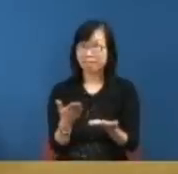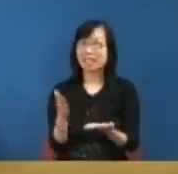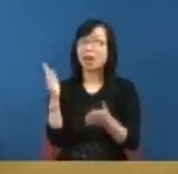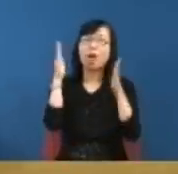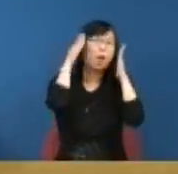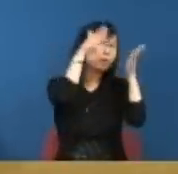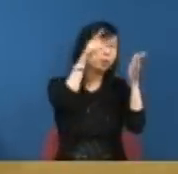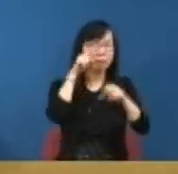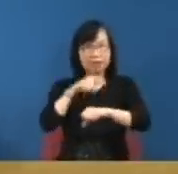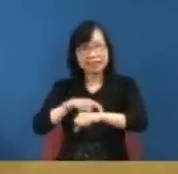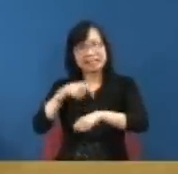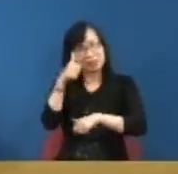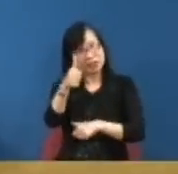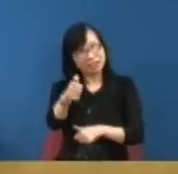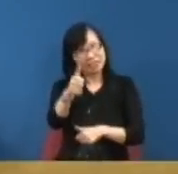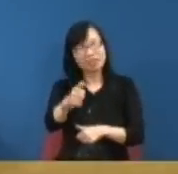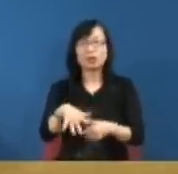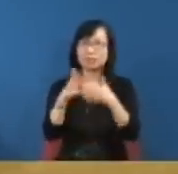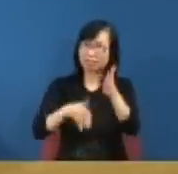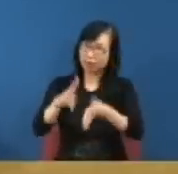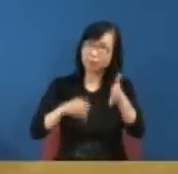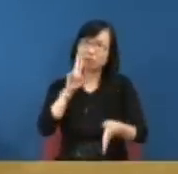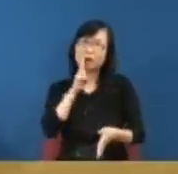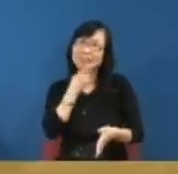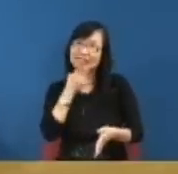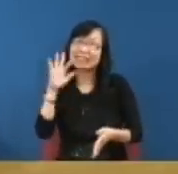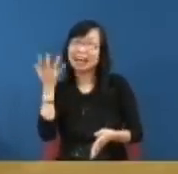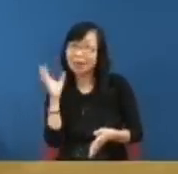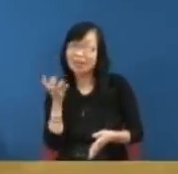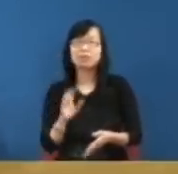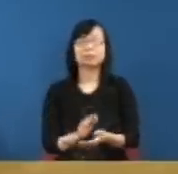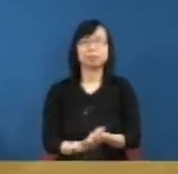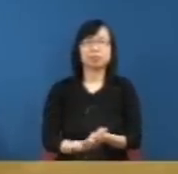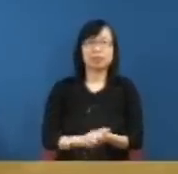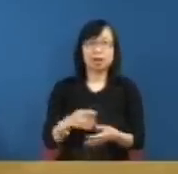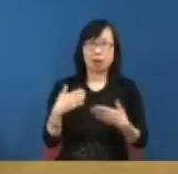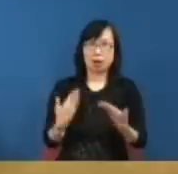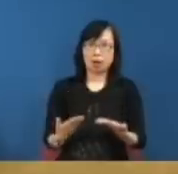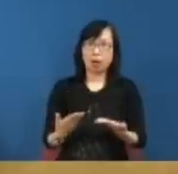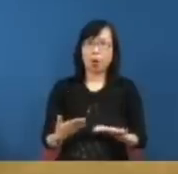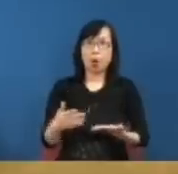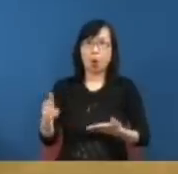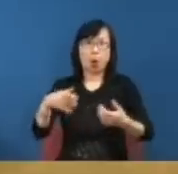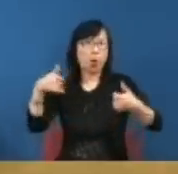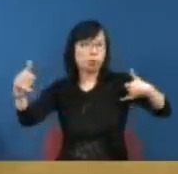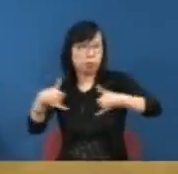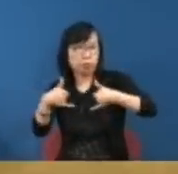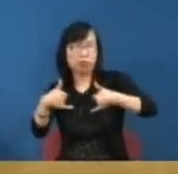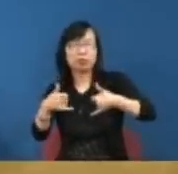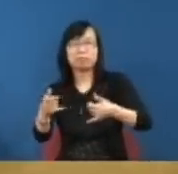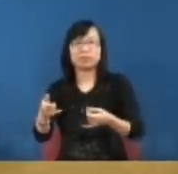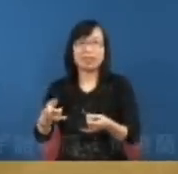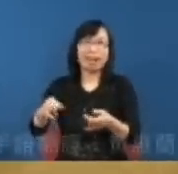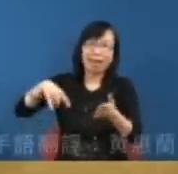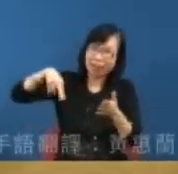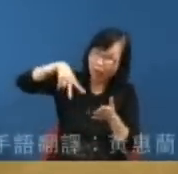又向左望嘅時間啦，首先多謝同我哋做手語翻譯嘅女士先啦。咁就我撞到佢嘅，咁佢就